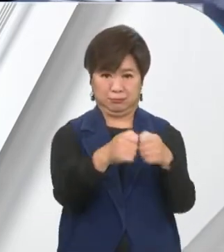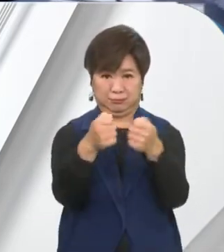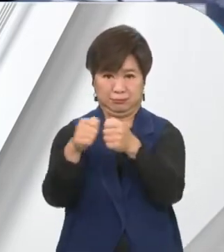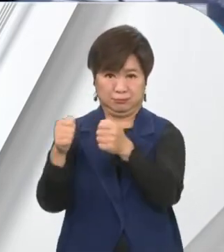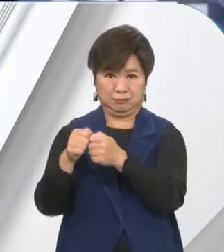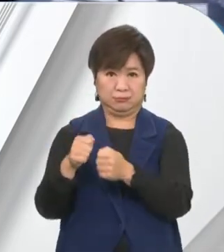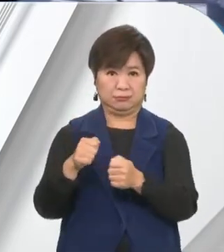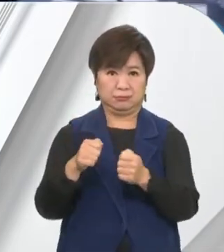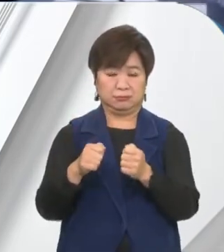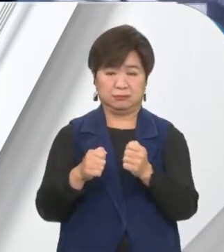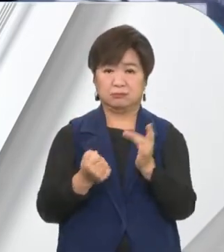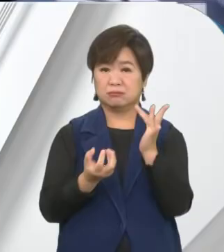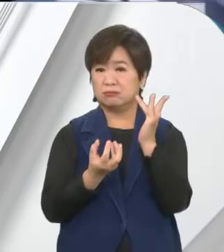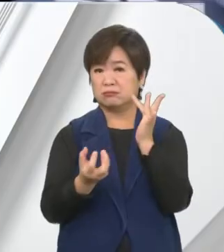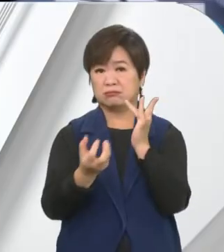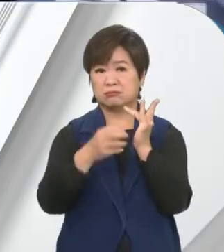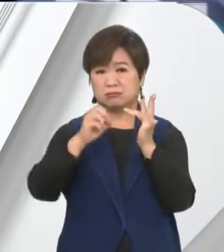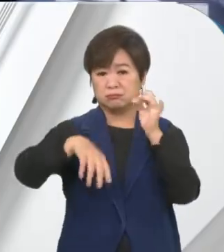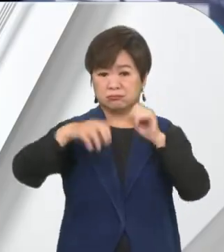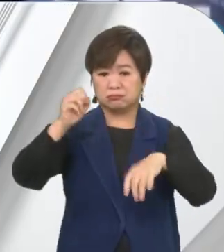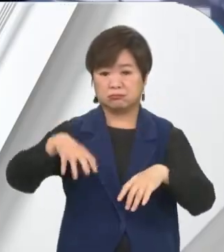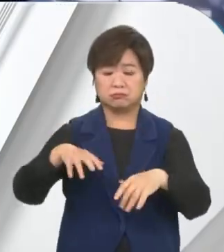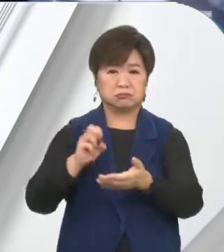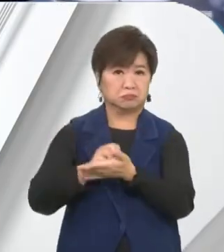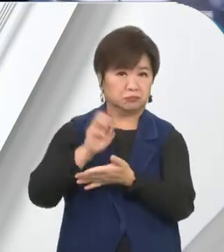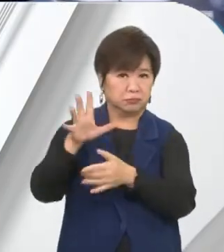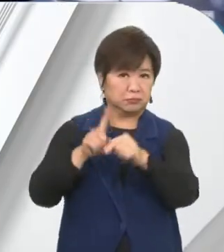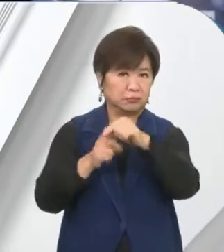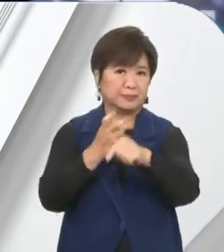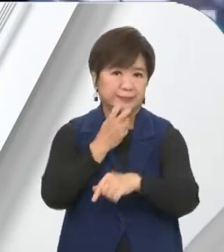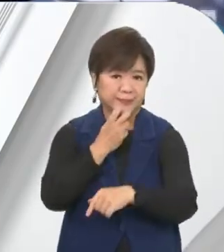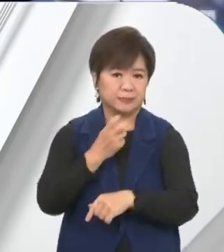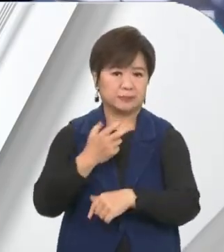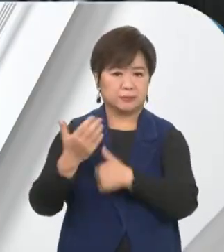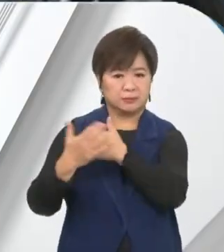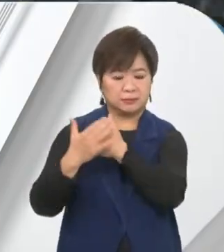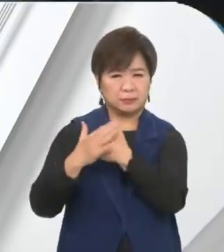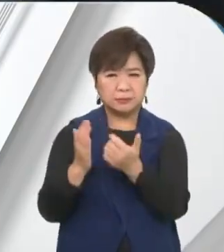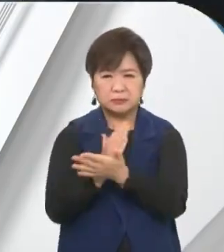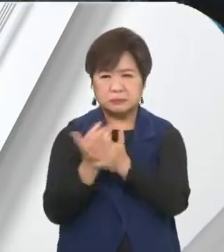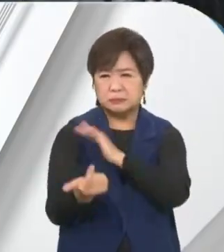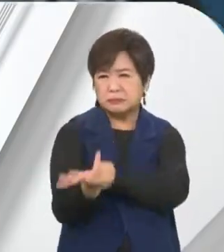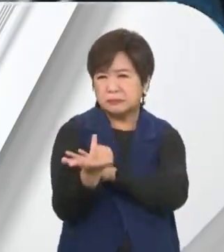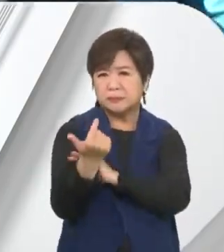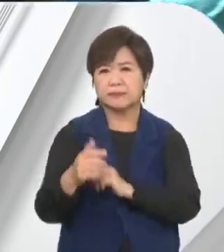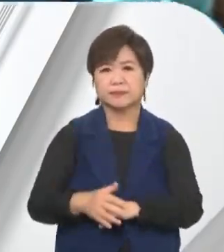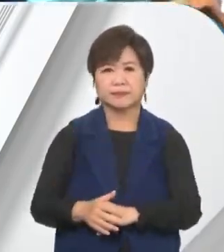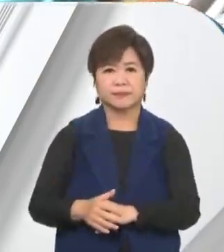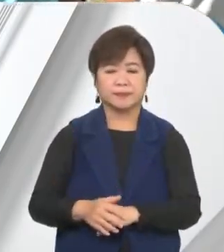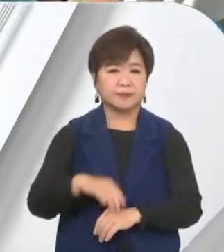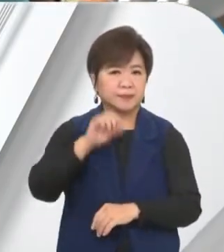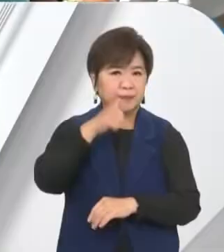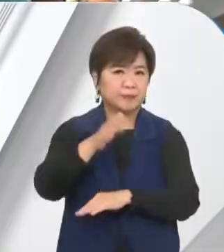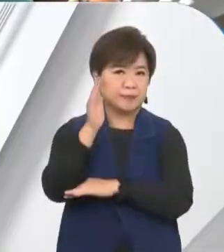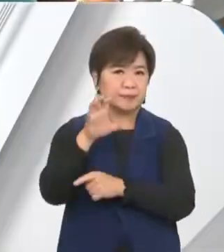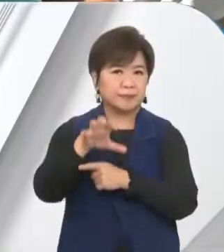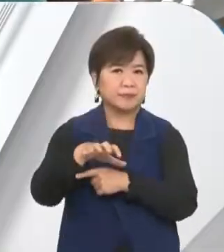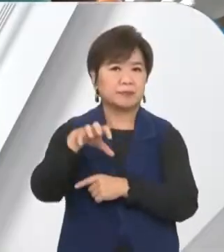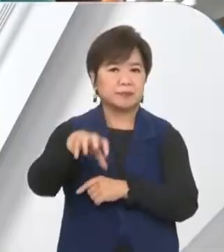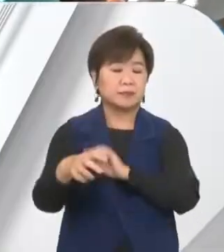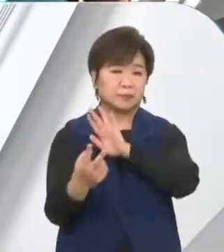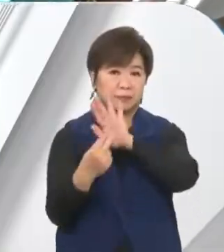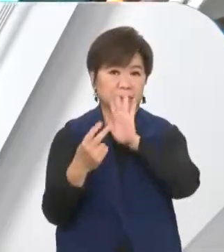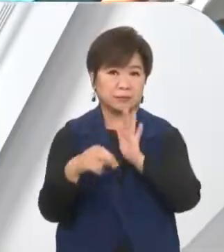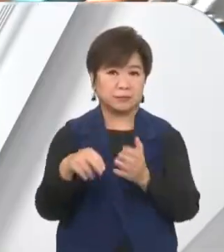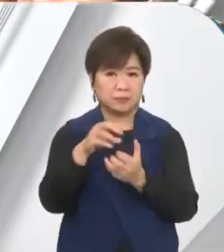够报到中央以后，能够迅速来核定。 苗栗县政府农业处表示，苗栗县的甘麦种